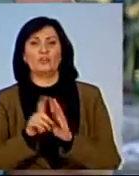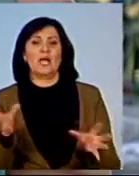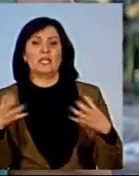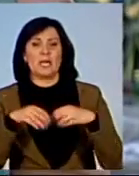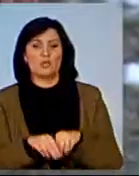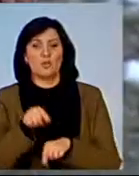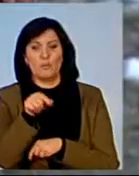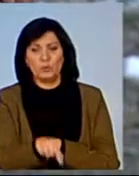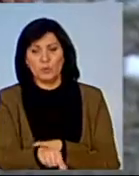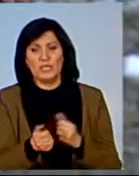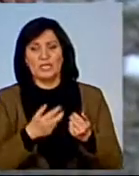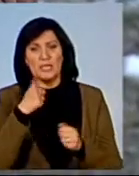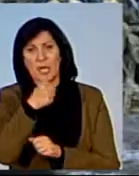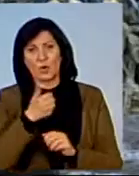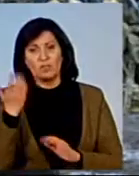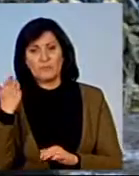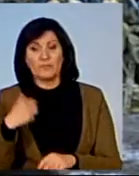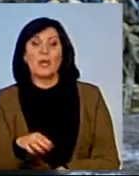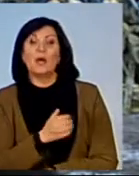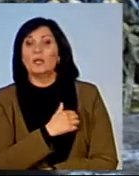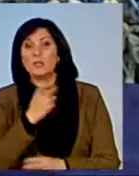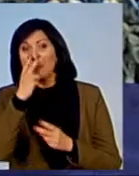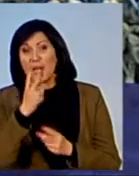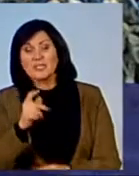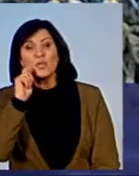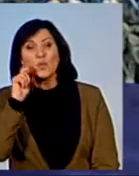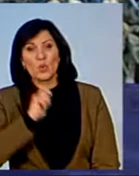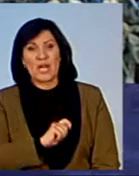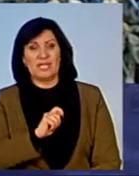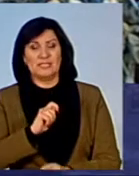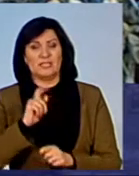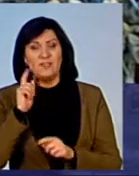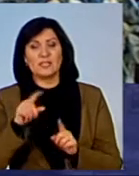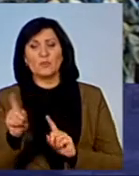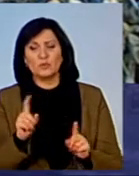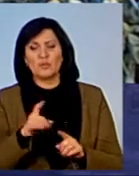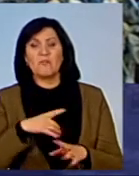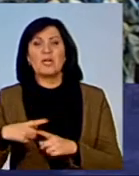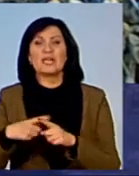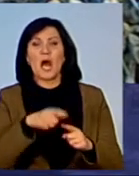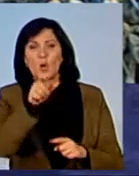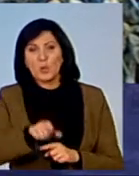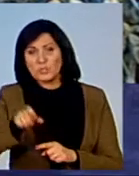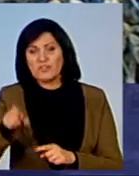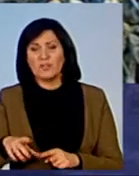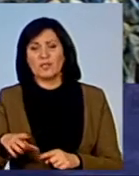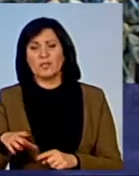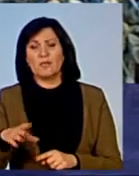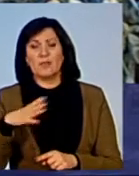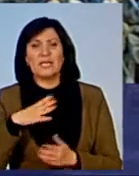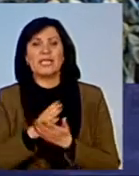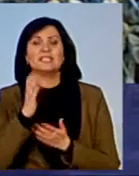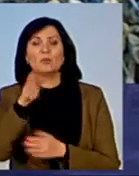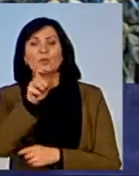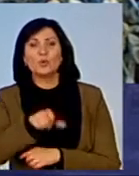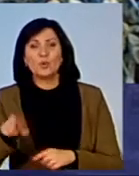тут кілька років тому. І хотів би показати, українці ведали, що у Білорусі були, є і